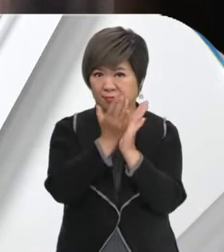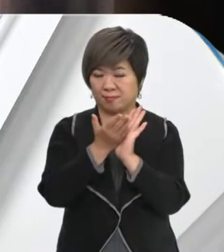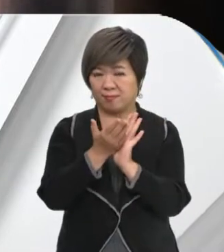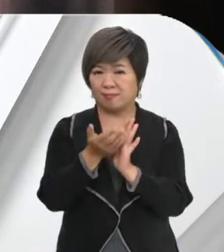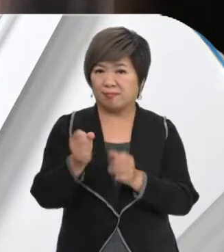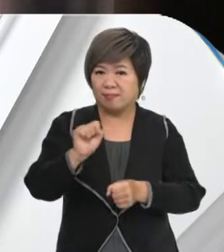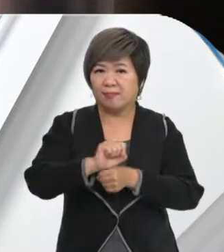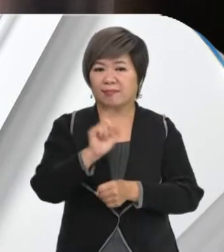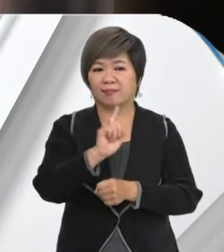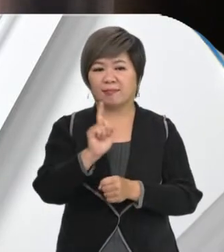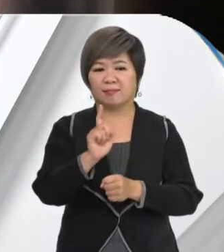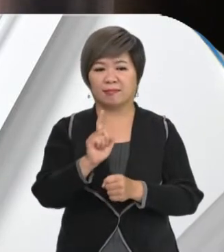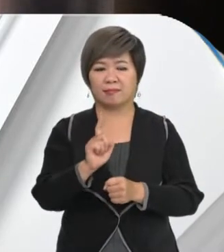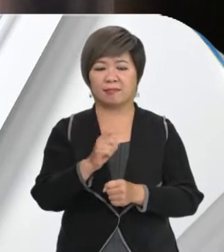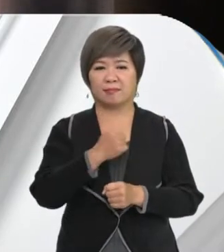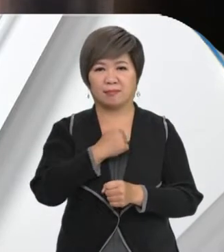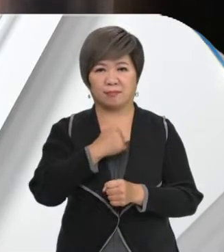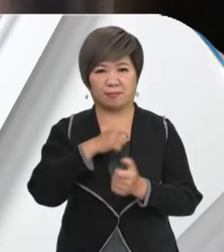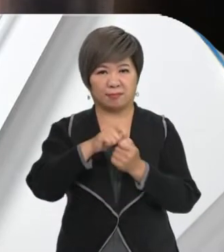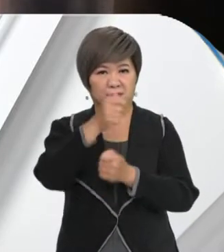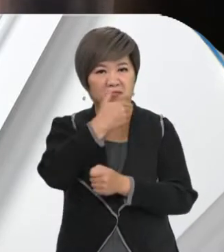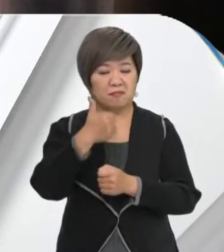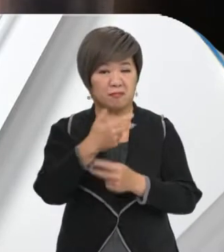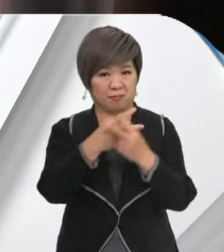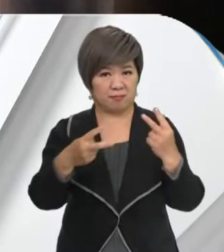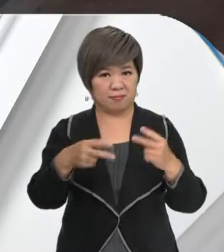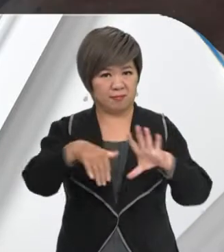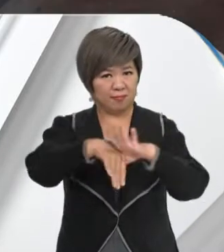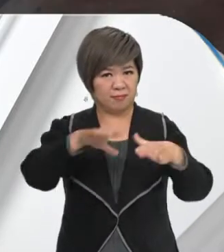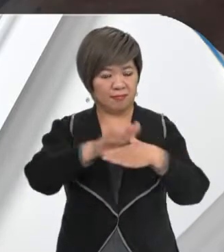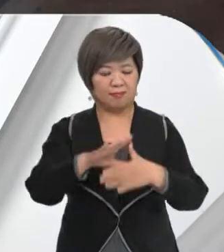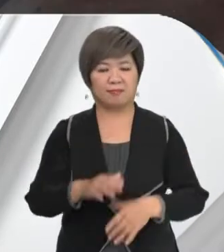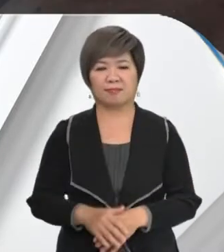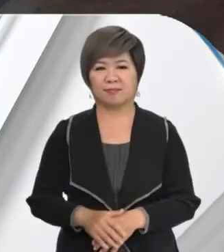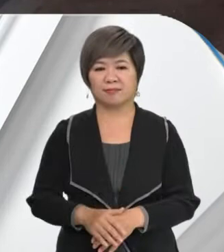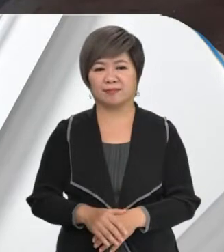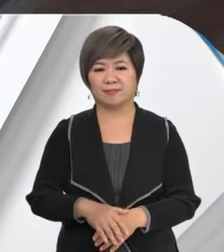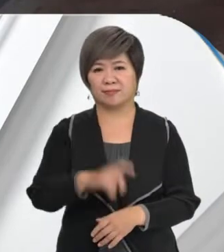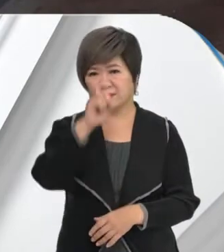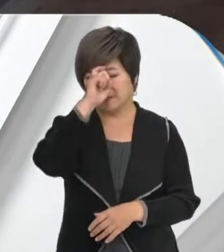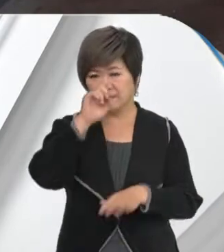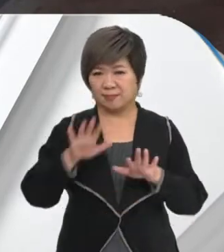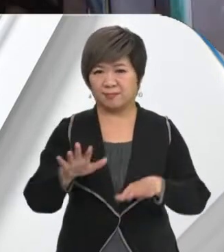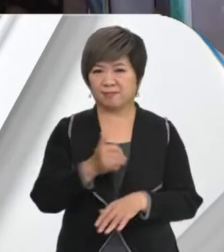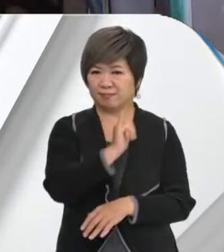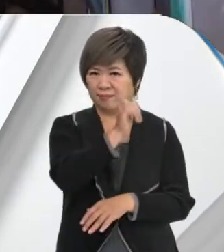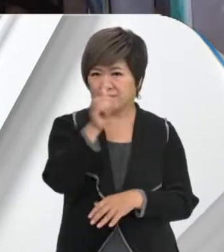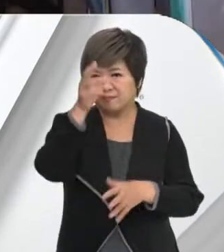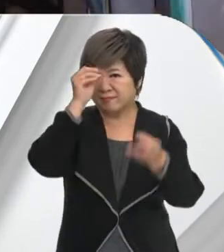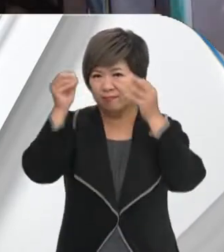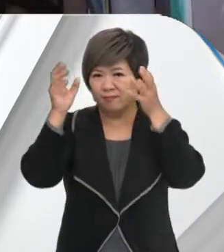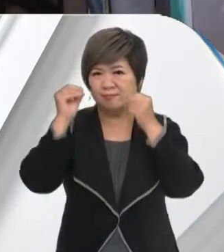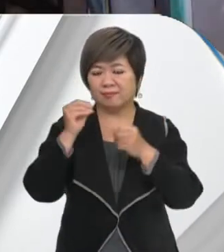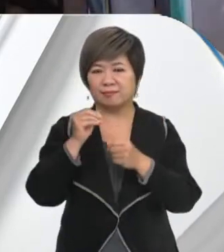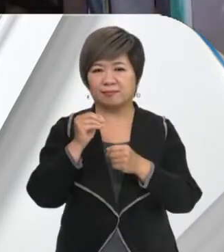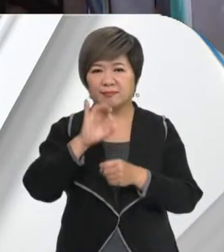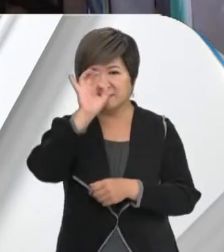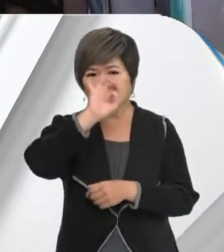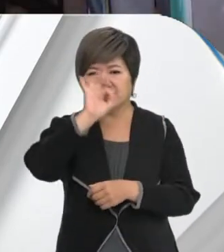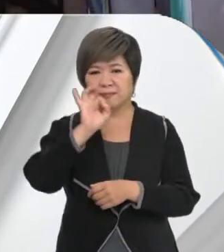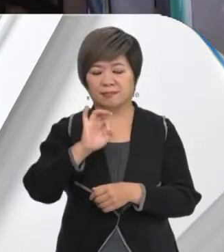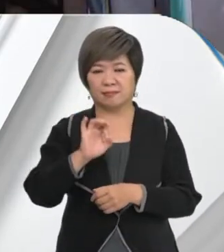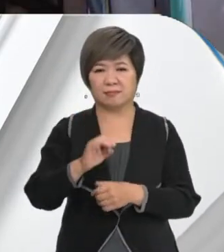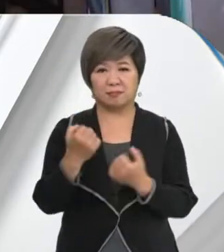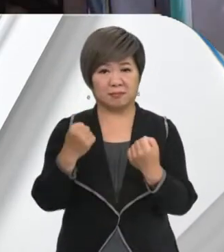去。正是永靖它的客家文化。 我们希望由我们这一次的踏查去找寻地方的耆